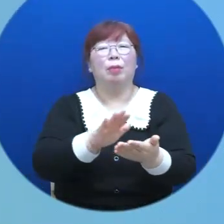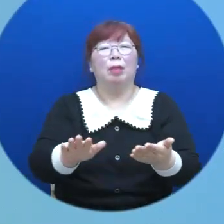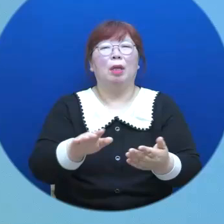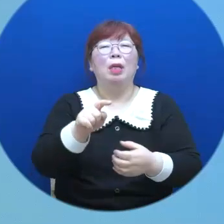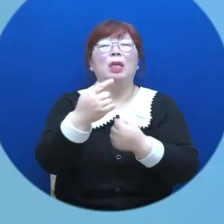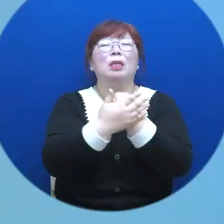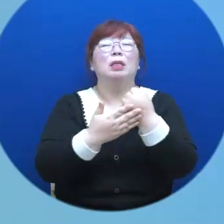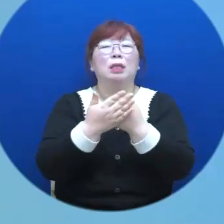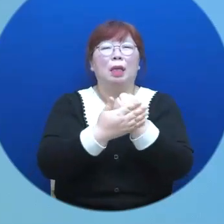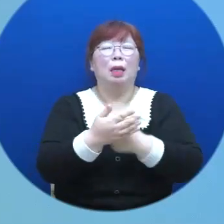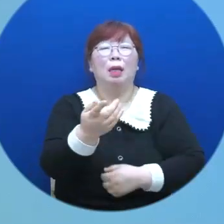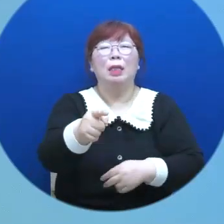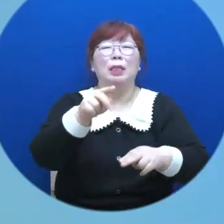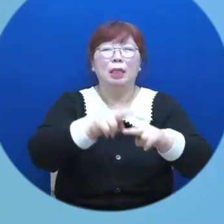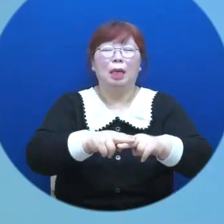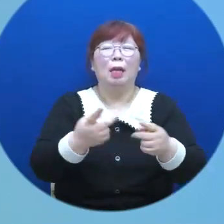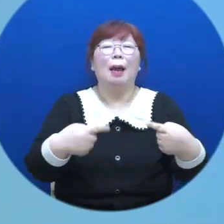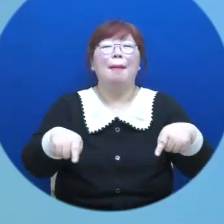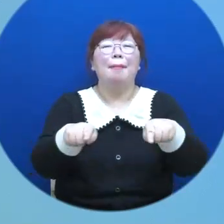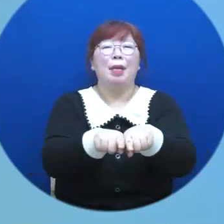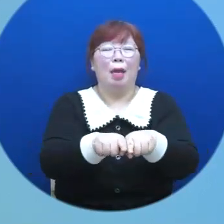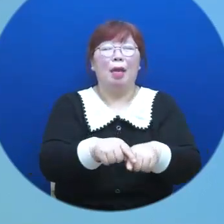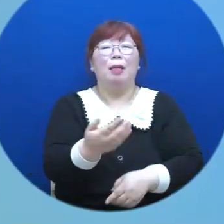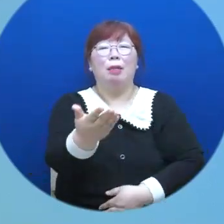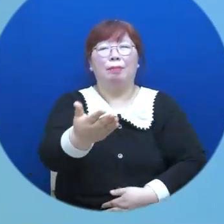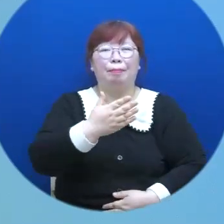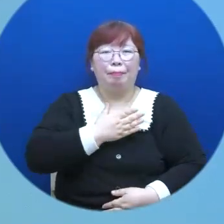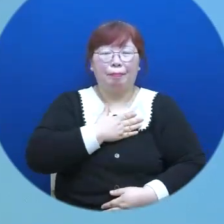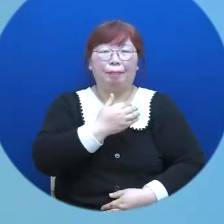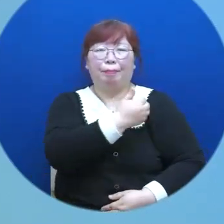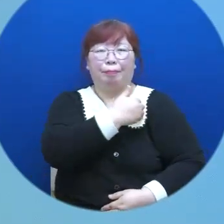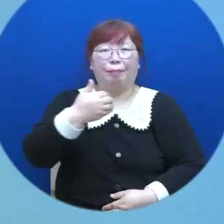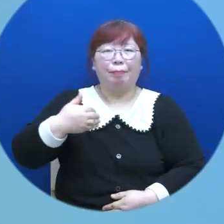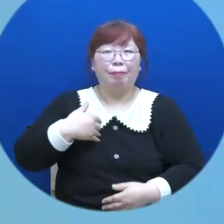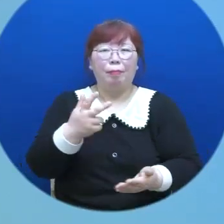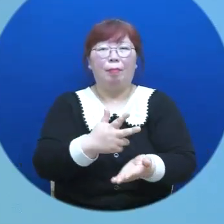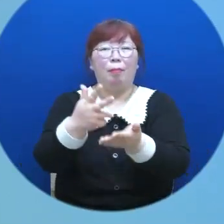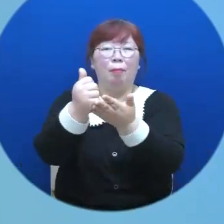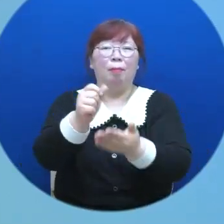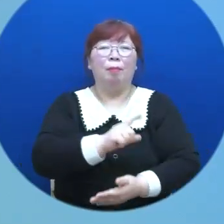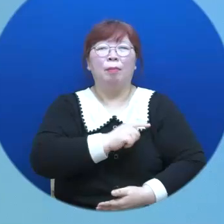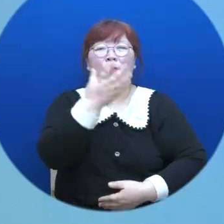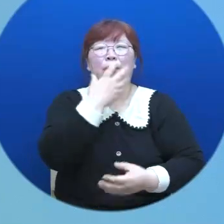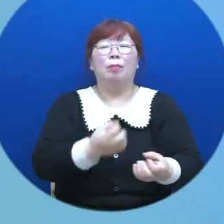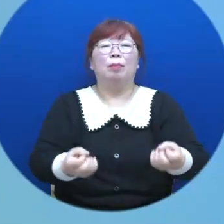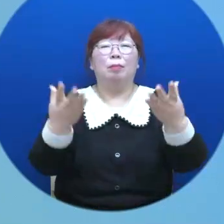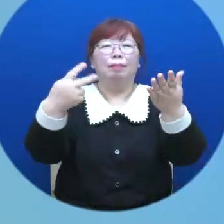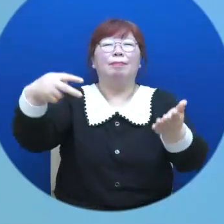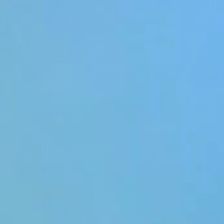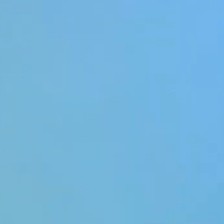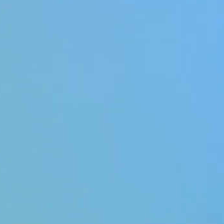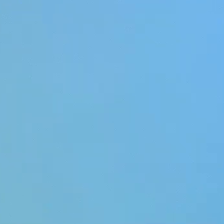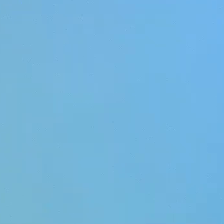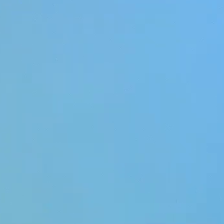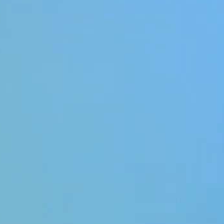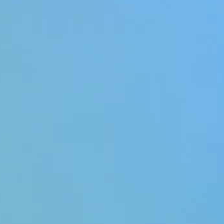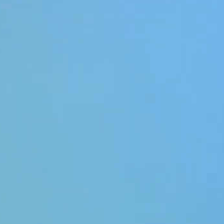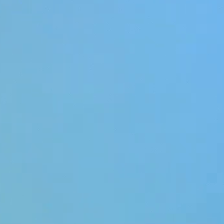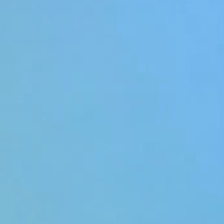은혜가 이 자리에 함께한 저와 여러분 가운데 넘치기를 주의 이름으로 축원합니다. 모두 자리에서